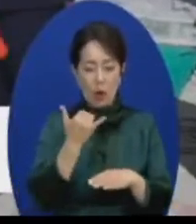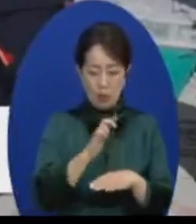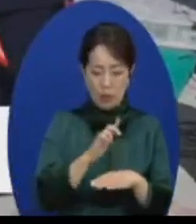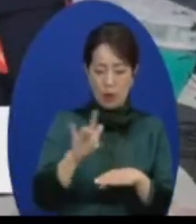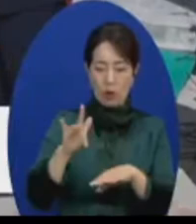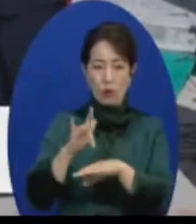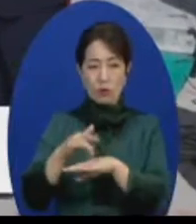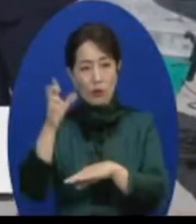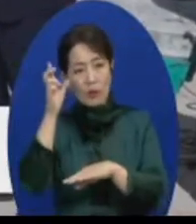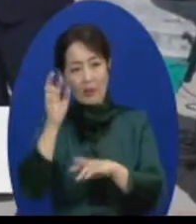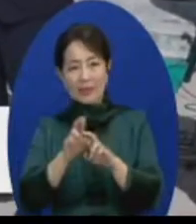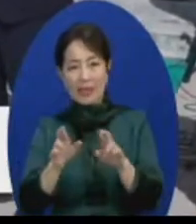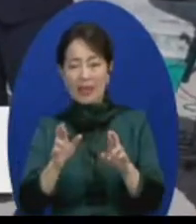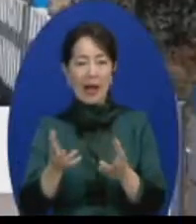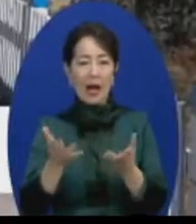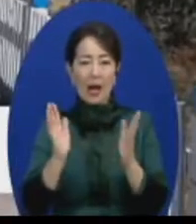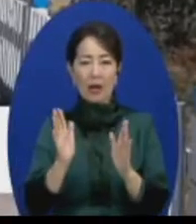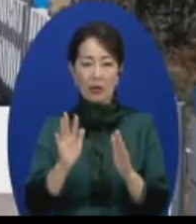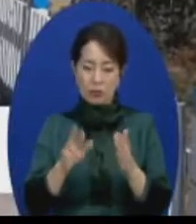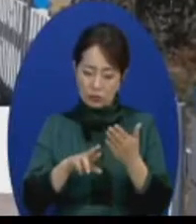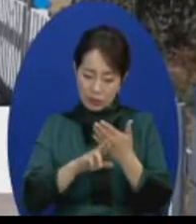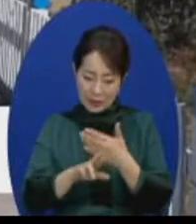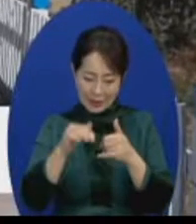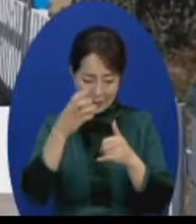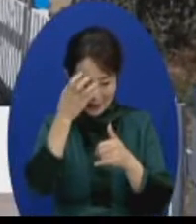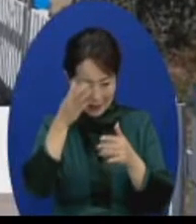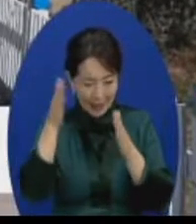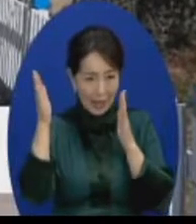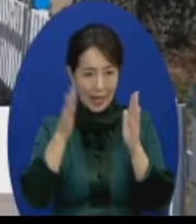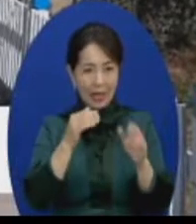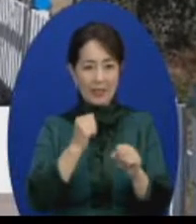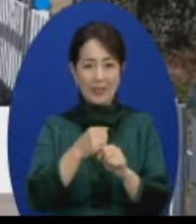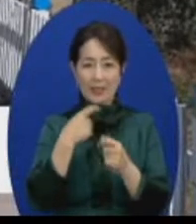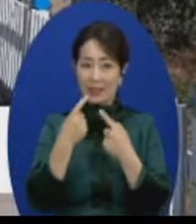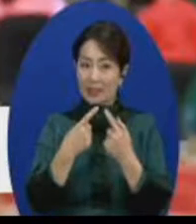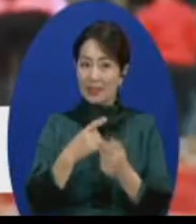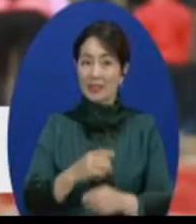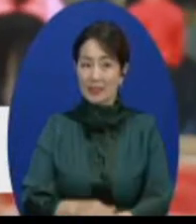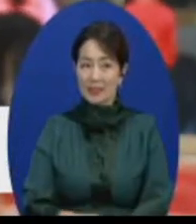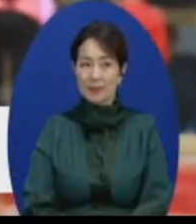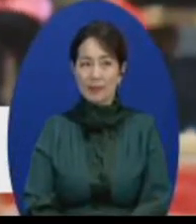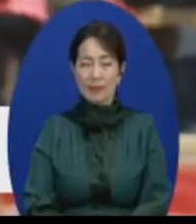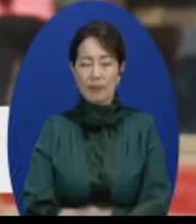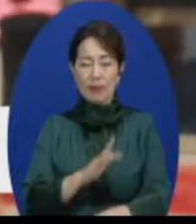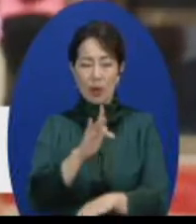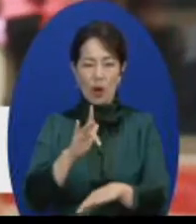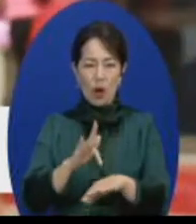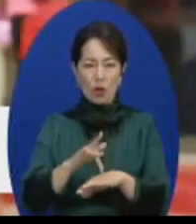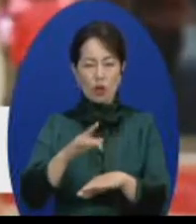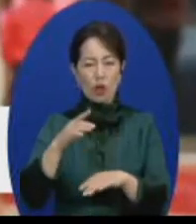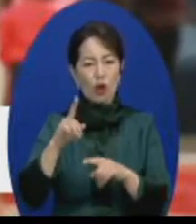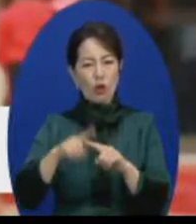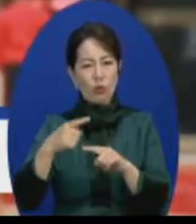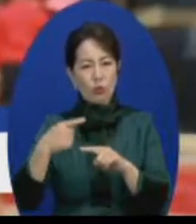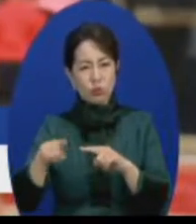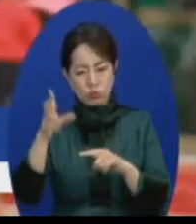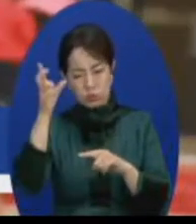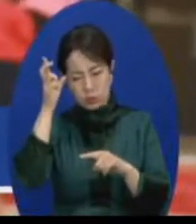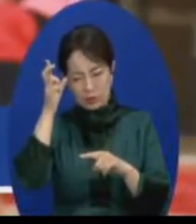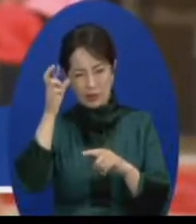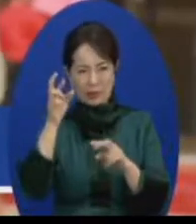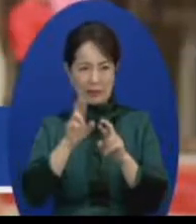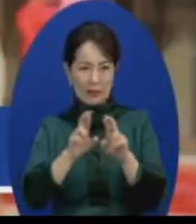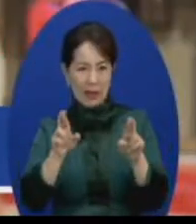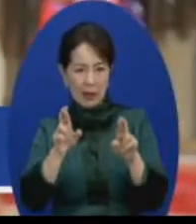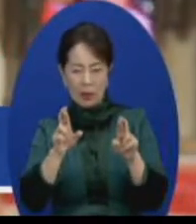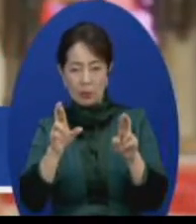ялгаа гарахгүй. Энэ чиглэлд цаашид засгийн газраас анхаарч ажиллана гэдгийг хэлж байна. Хотоддогийн боловсралын ялгааг арилгах